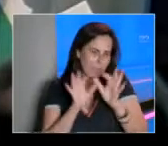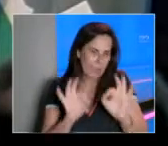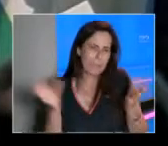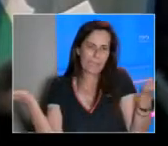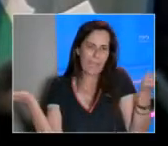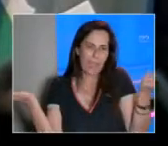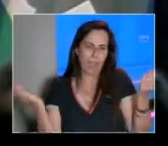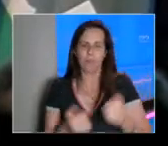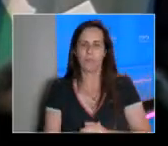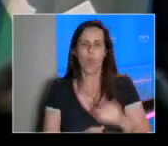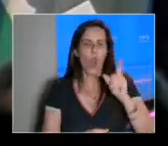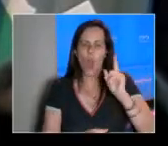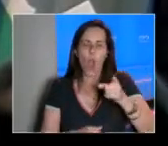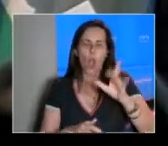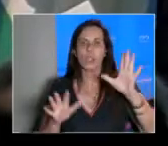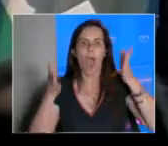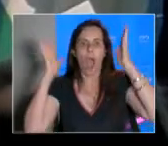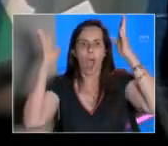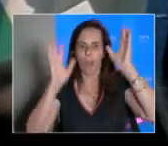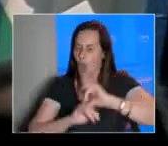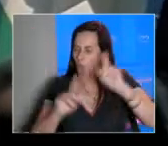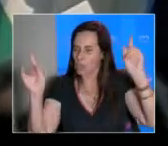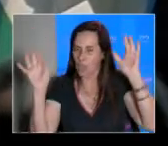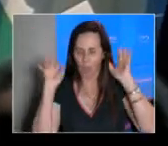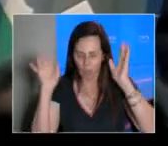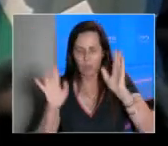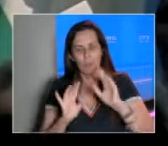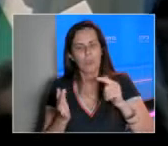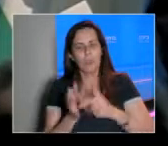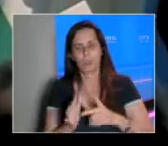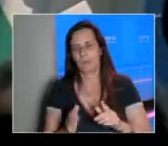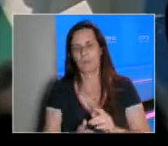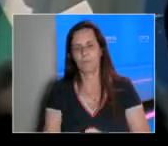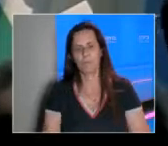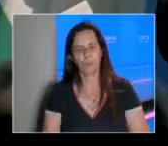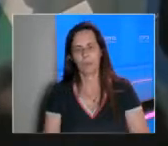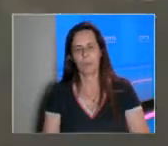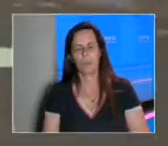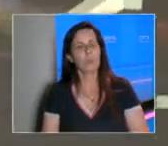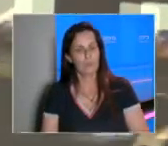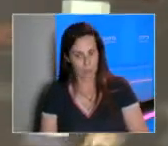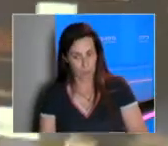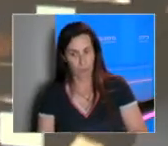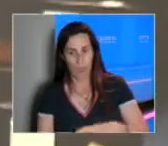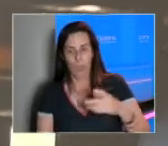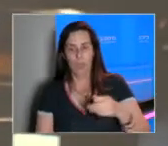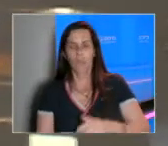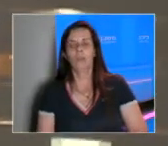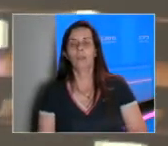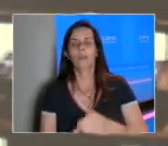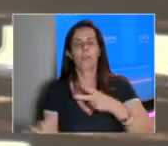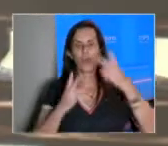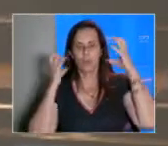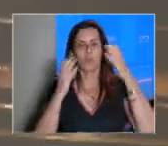בסדר גמור. לא צריך לתלות אנשים בכיכר המרכזית של העיר כדי לשעשע. פרופסור ארנון אפק, המשנה למנהל מרכז